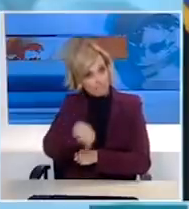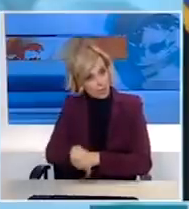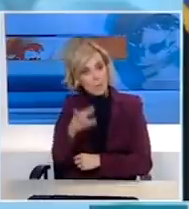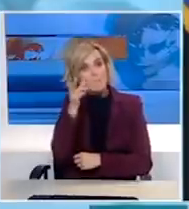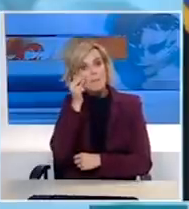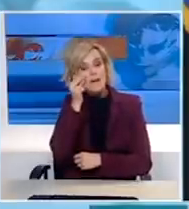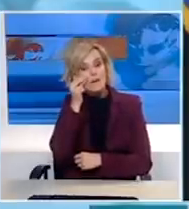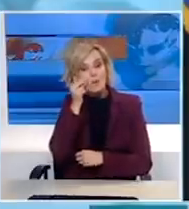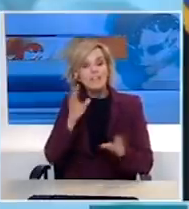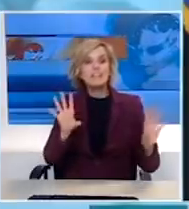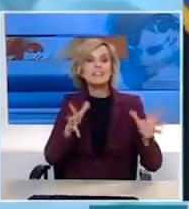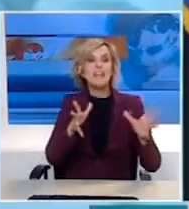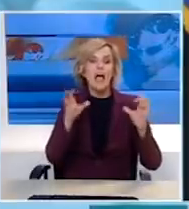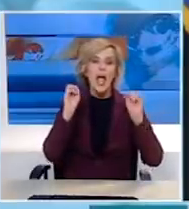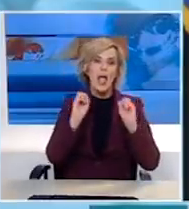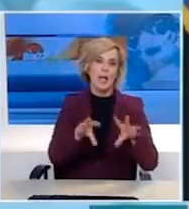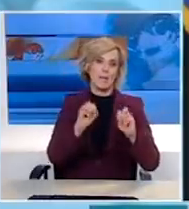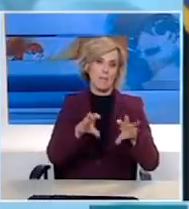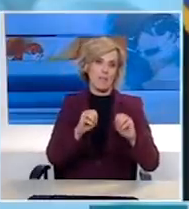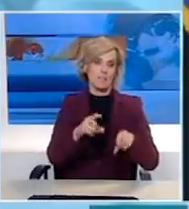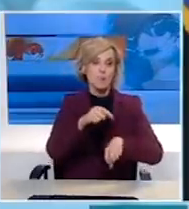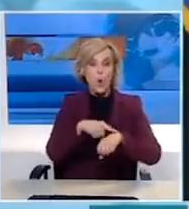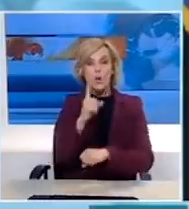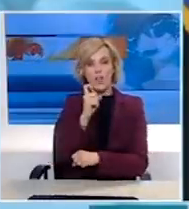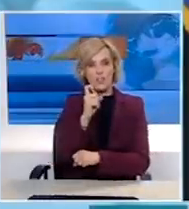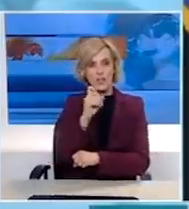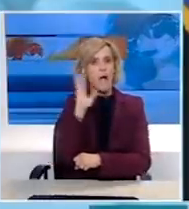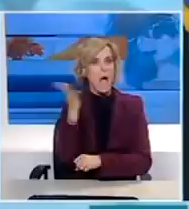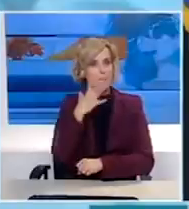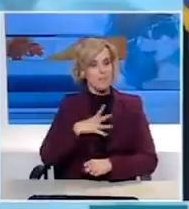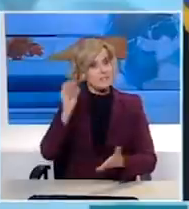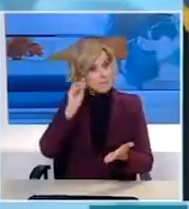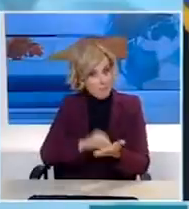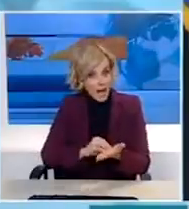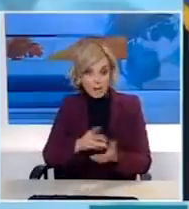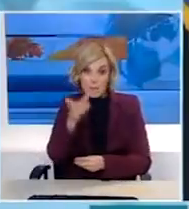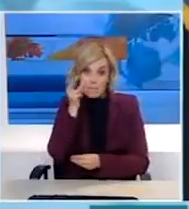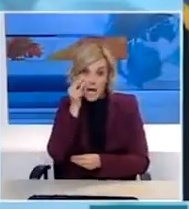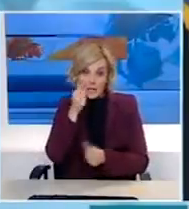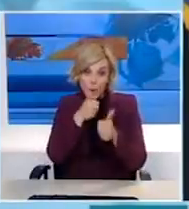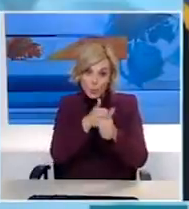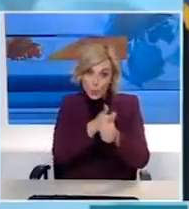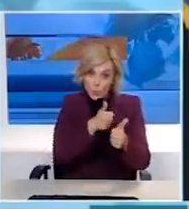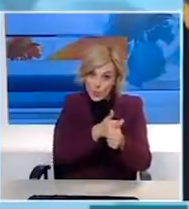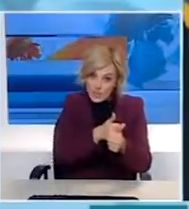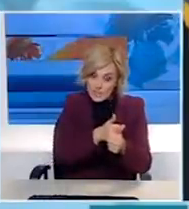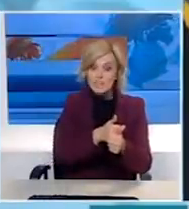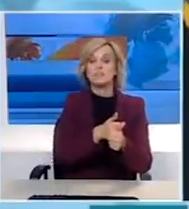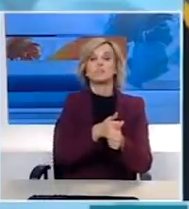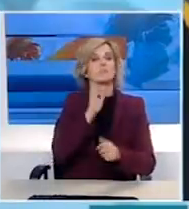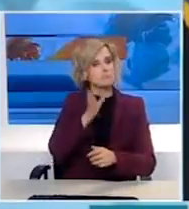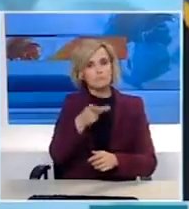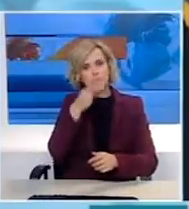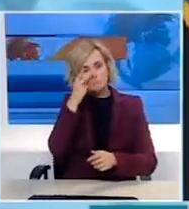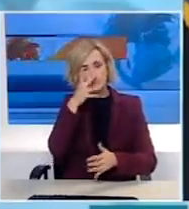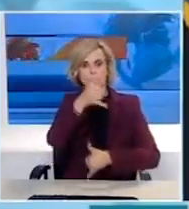μαθήματα τηλεεκπαίδευσης. Σε περίπτωση που θέλουν να παρακολουθήσουν ξανά κάποιο μάθημα, αλλά και για να δουν το πρόγραμμα των επόμενων ημερών, μπορούν να επισκεφθούν